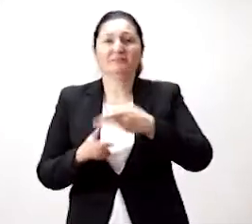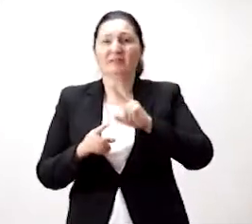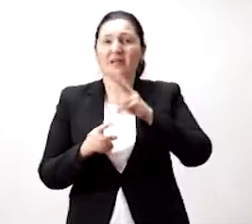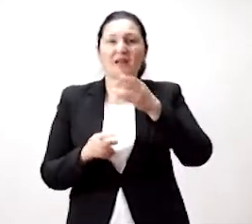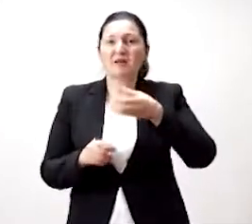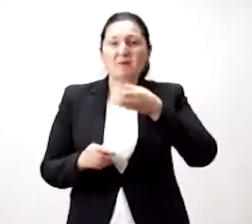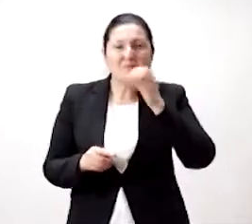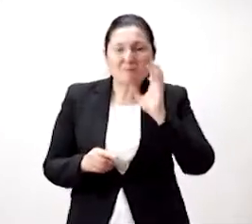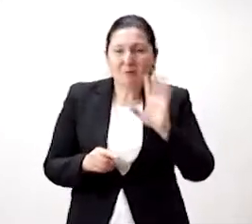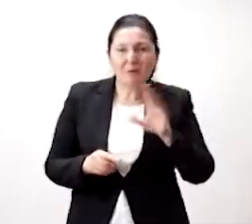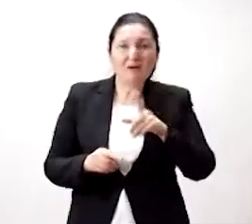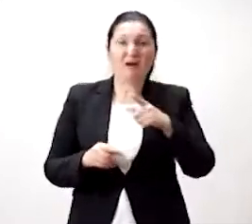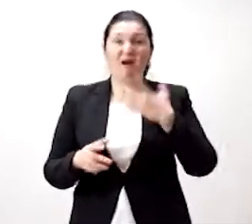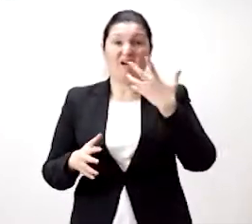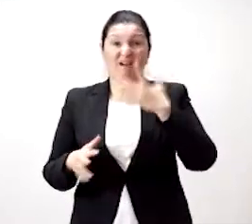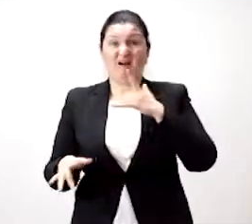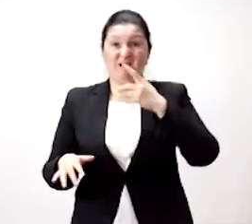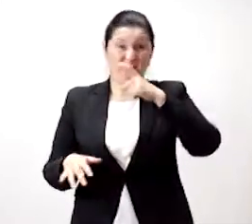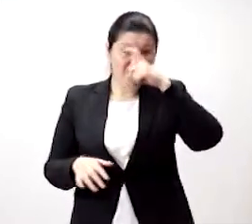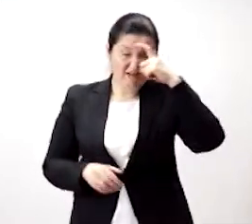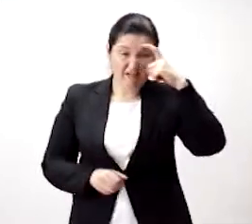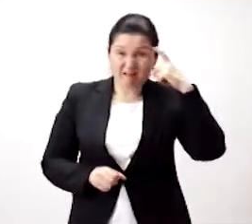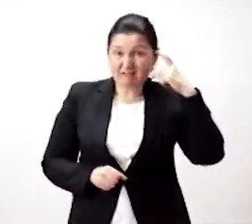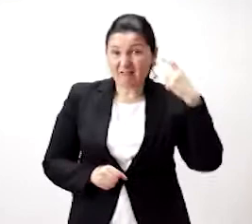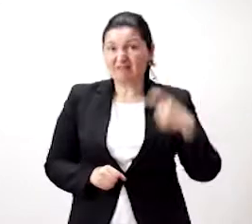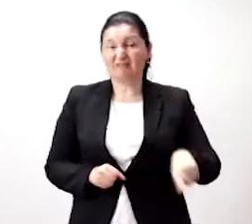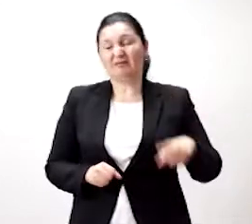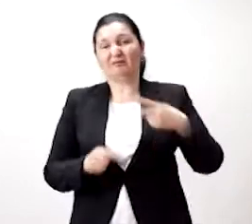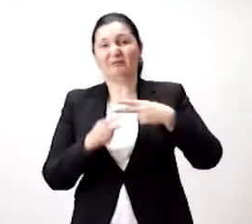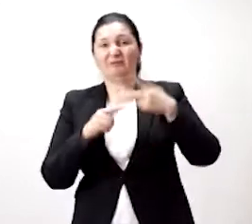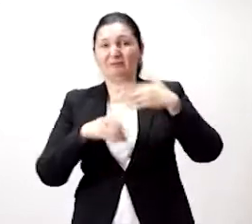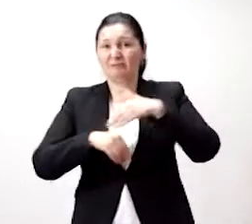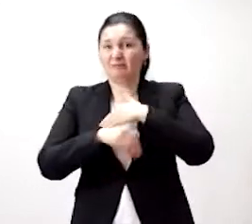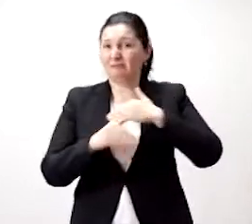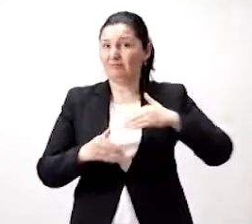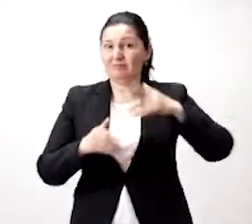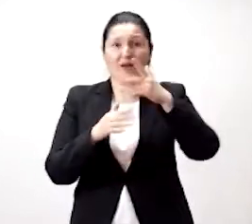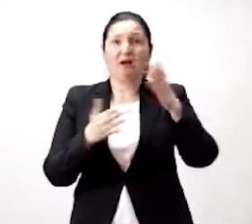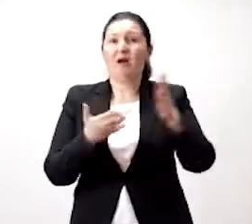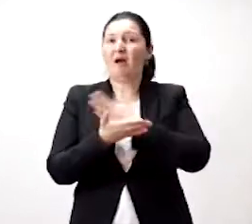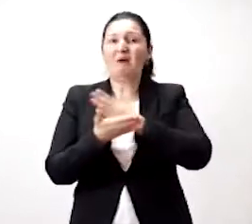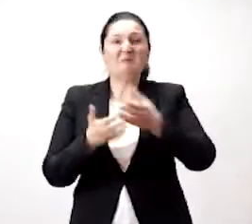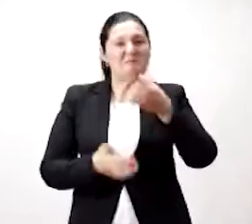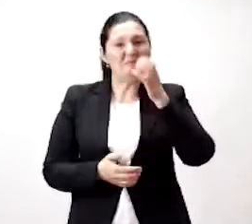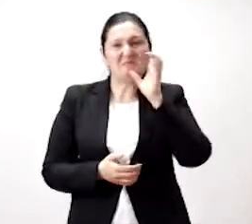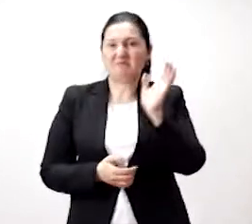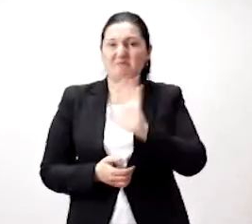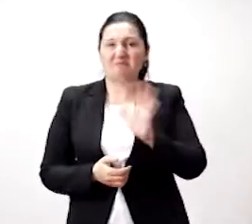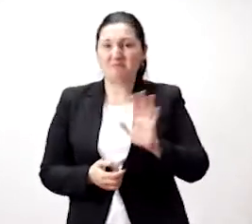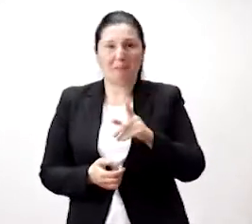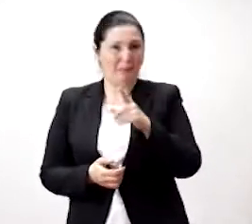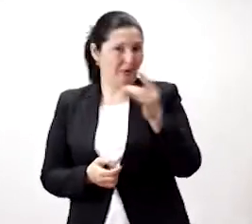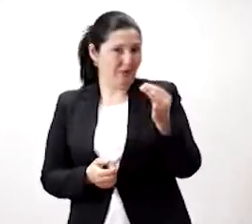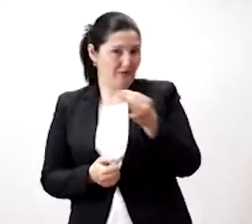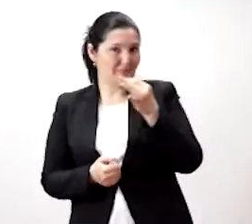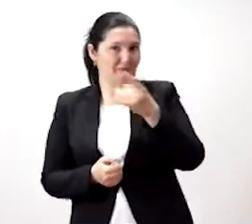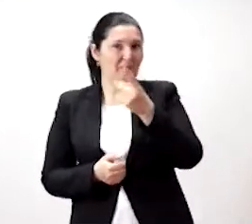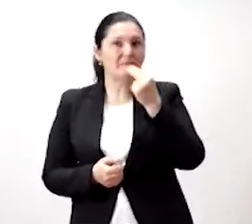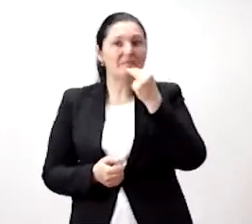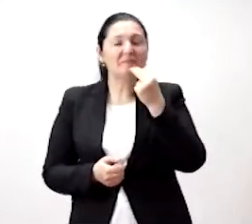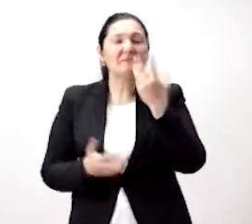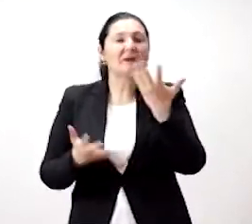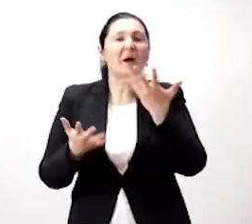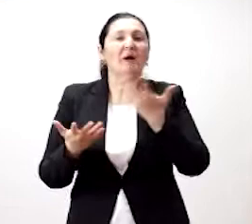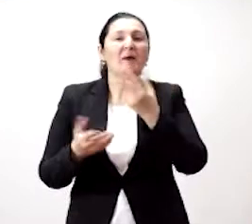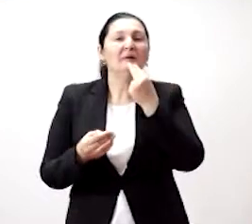است. اگر حرارت گرمی هوا از حد نگذرد، تماماً آب نمینوشد. عجیب، خوراکش